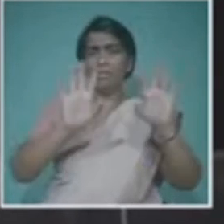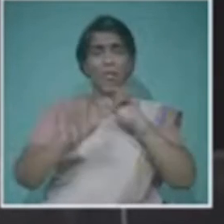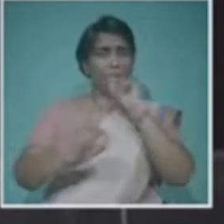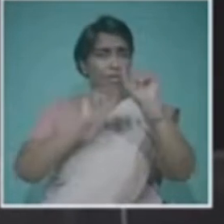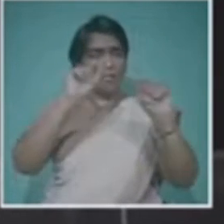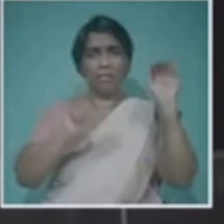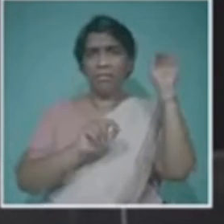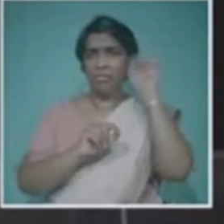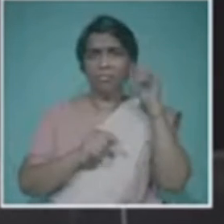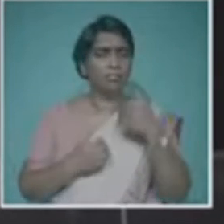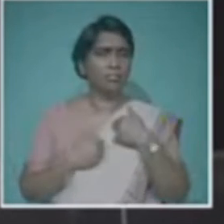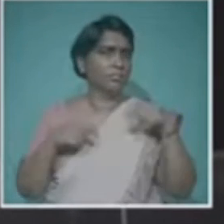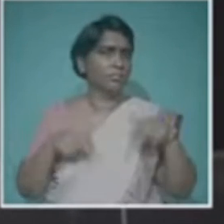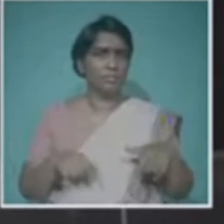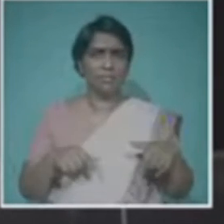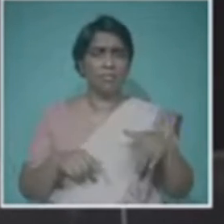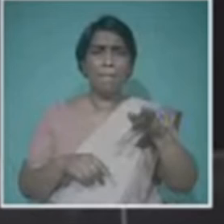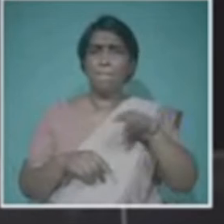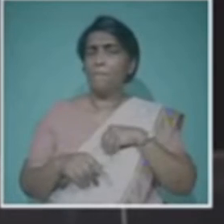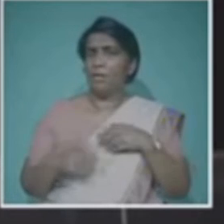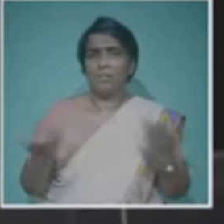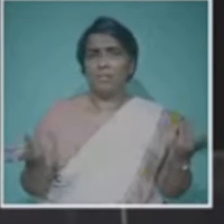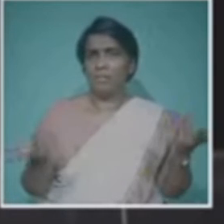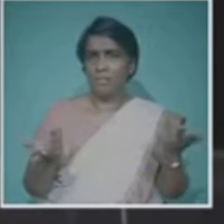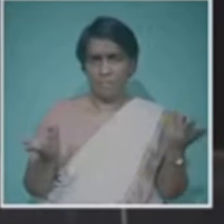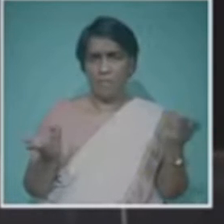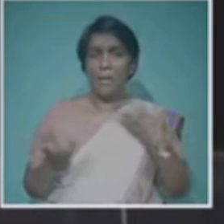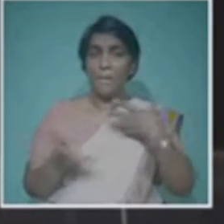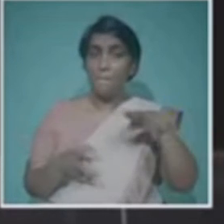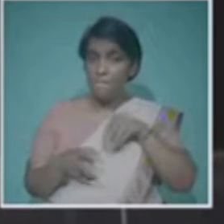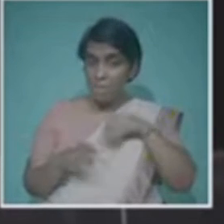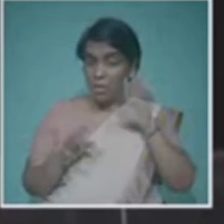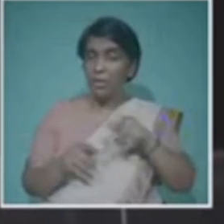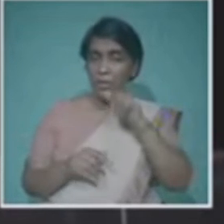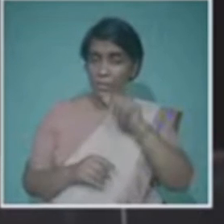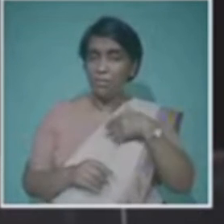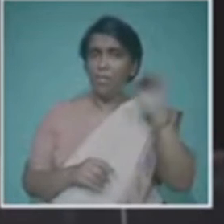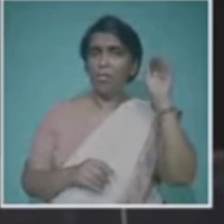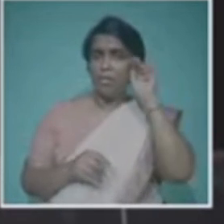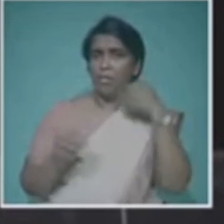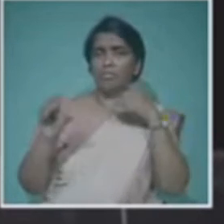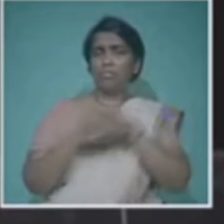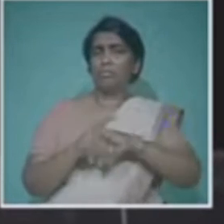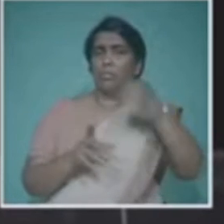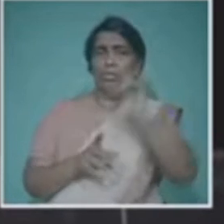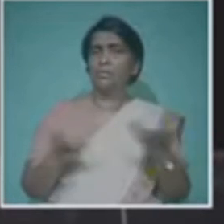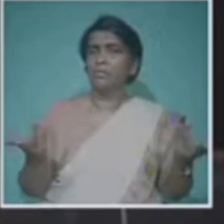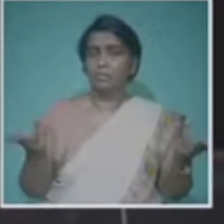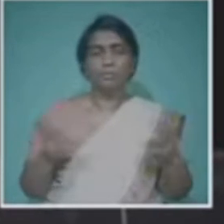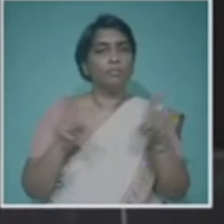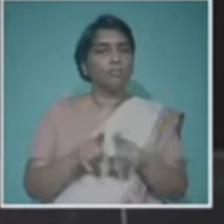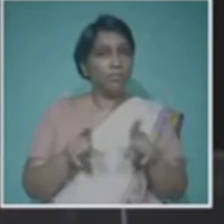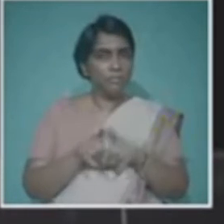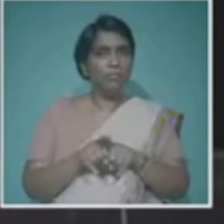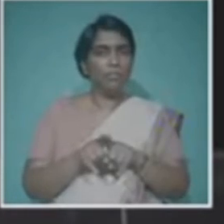වලට අපිට මේ මෙතන මේ එකඟ වෙන්න බෑ කරු කතා නැගදමුනේ. එකඟ වෙනවා නම් අපි දැනගන්න ඕනේ මොකටද එකඟ වෙන්නේ කියලා. ඉතින් අඩු ගන්න